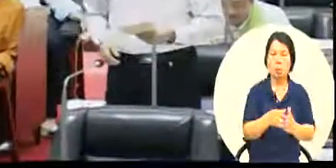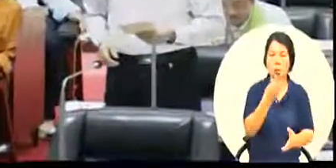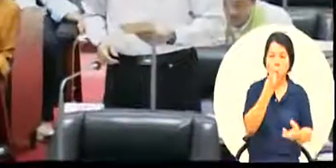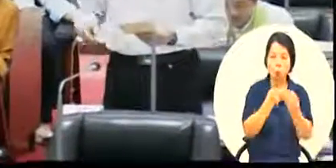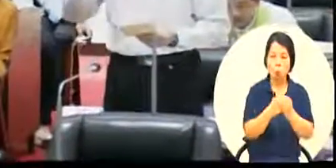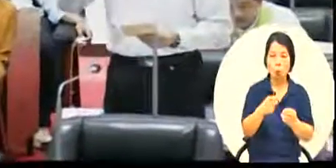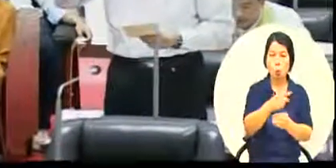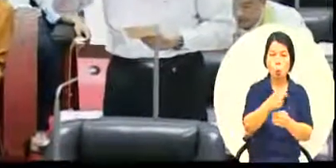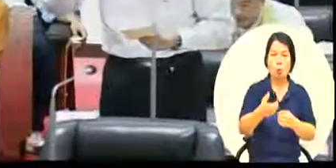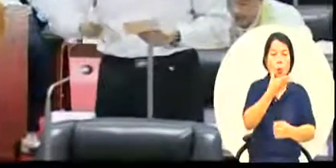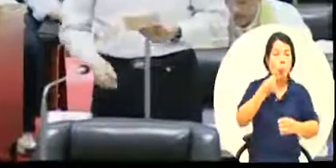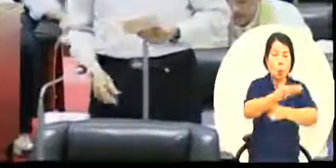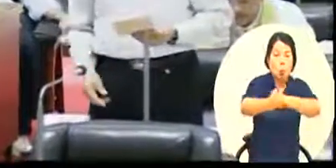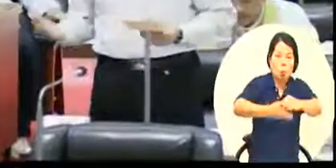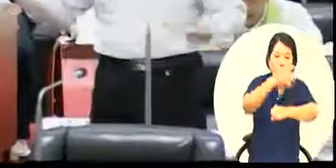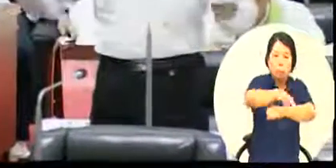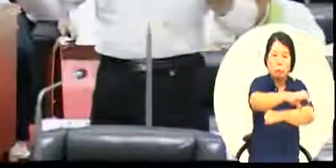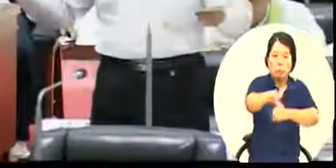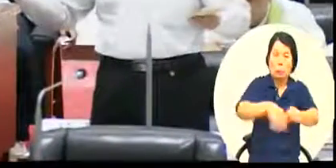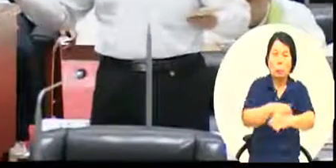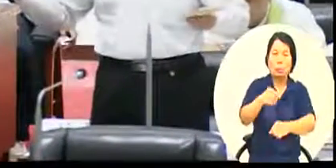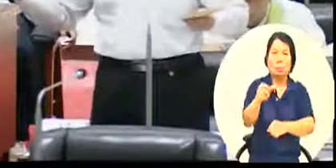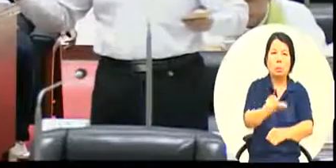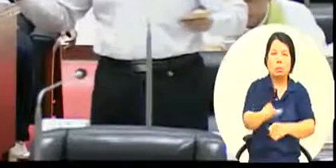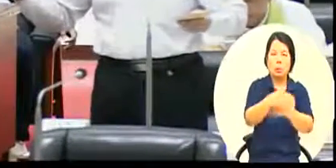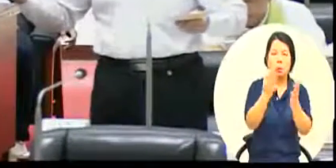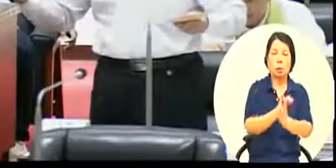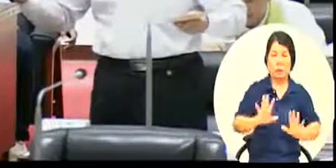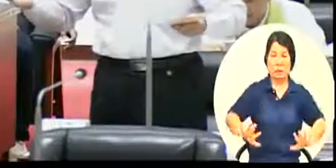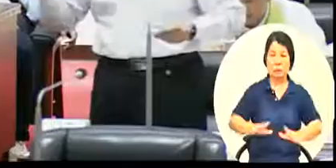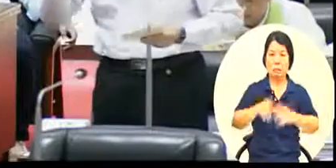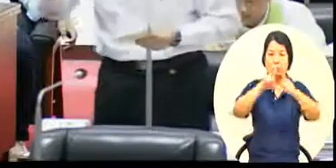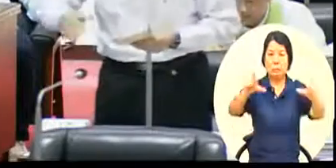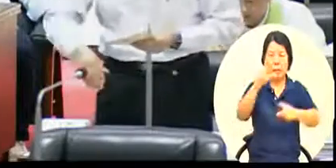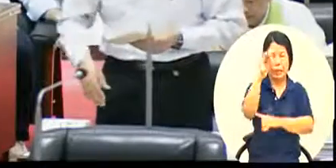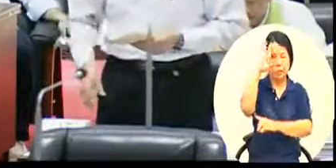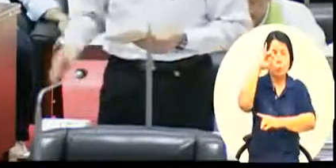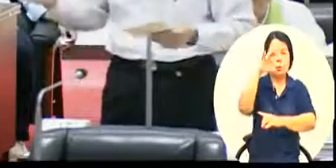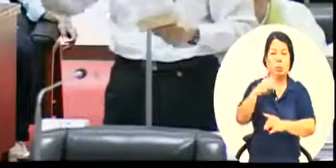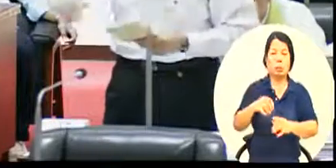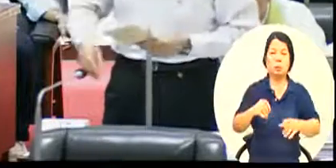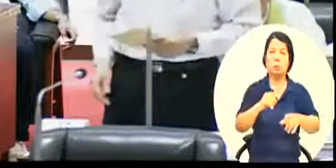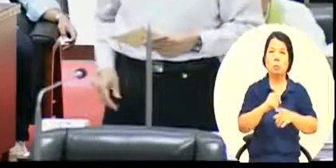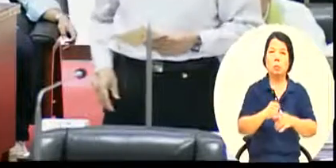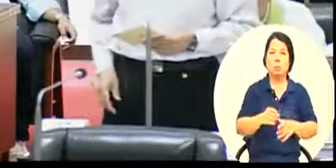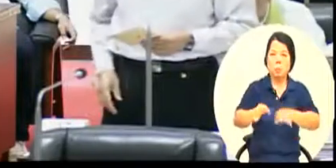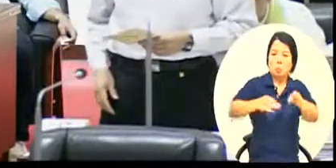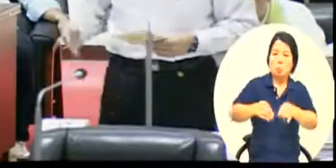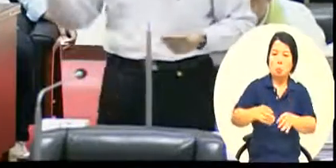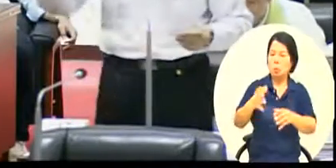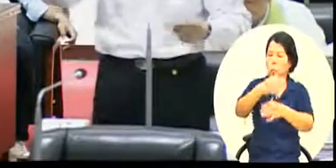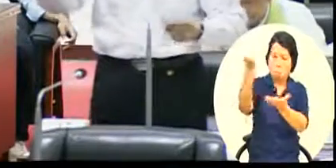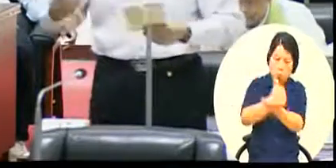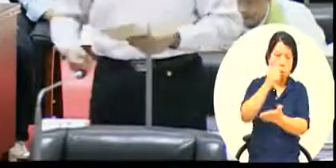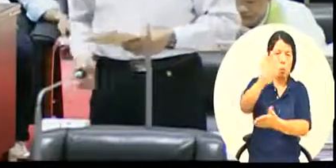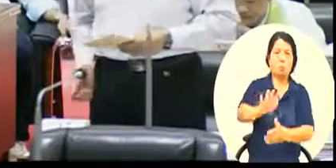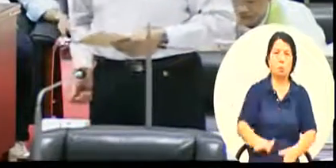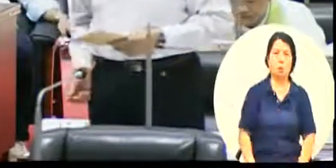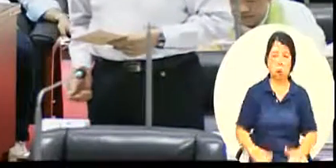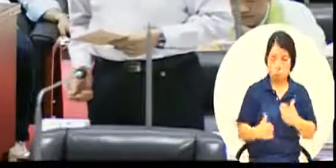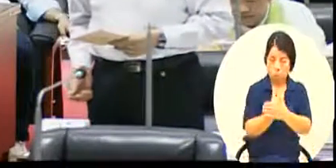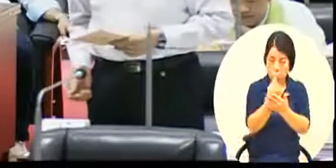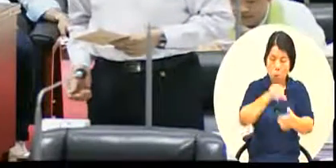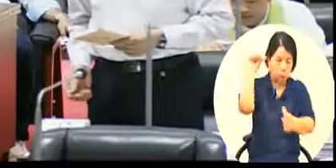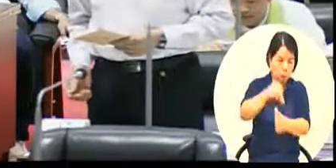区啊，但是你像大创就进来了，对不对？现在禁止的情况下，他都已经进来了啊。而且我们只罚他